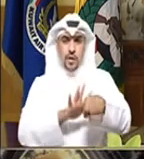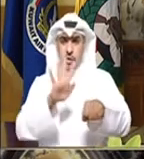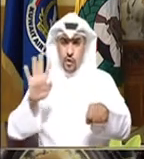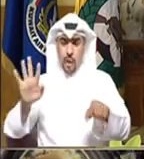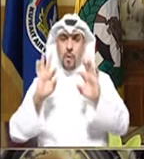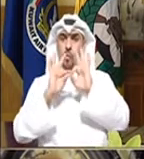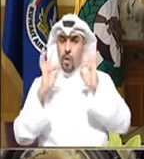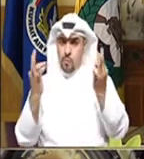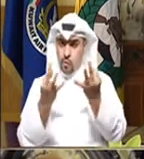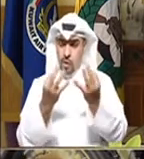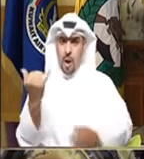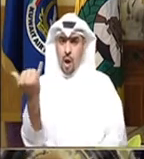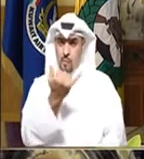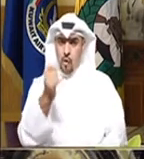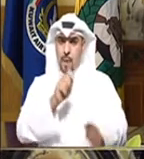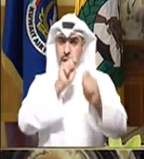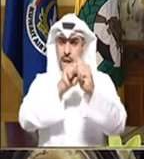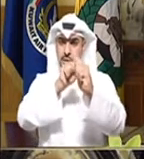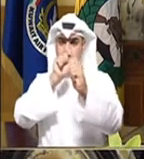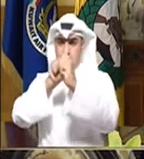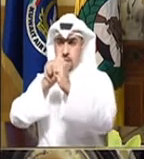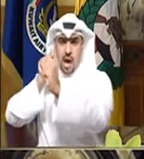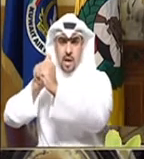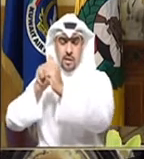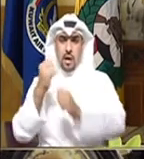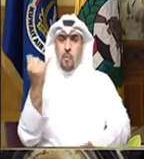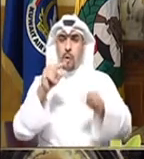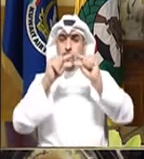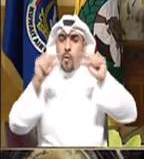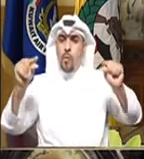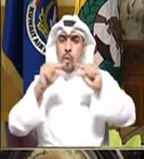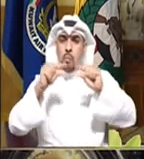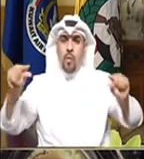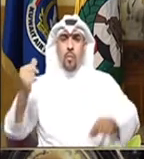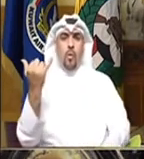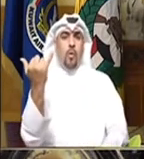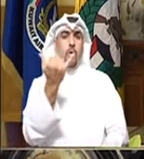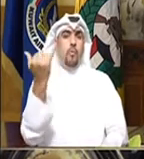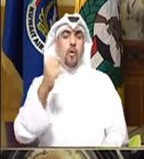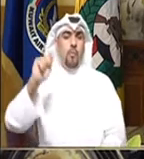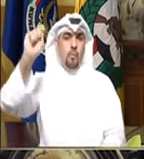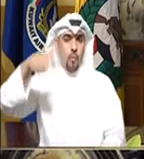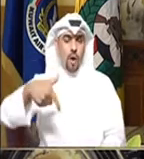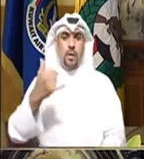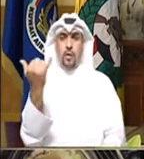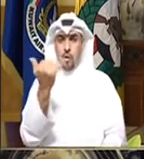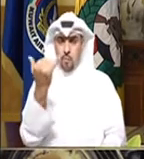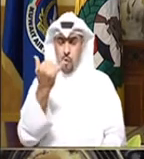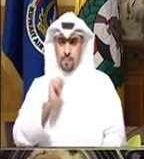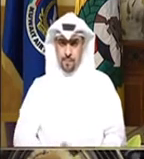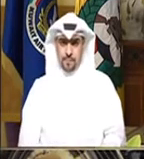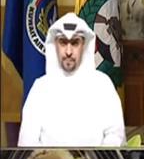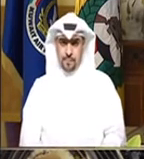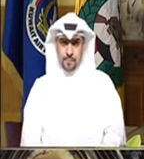المجتمع وطرح القضايا التي تهم المواطنين دون ما تهويل أو إثارة.